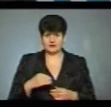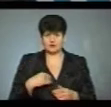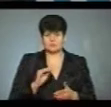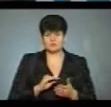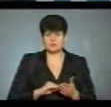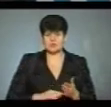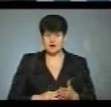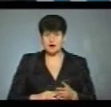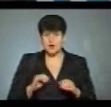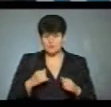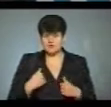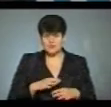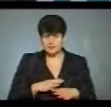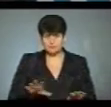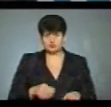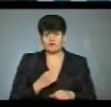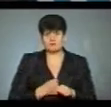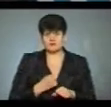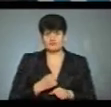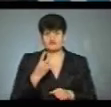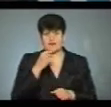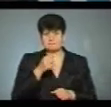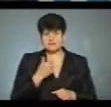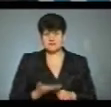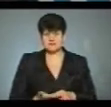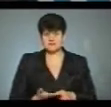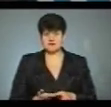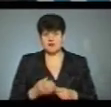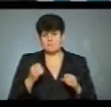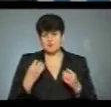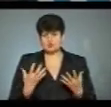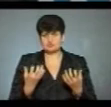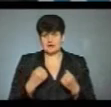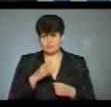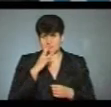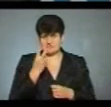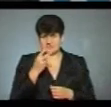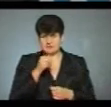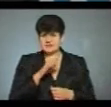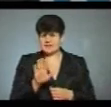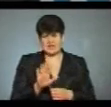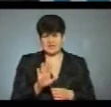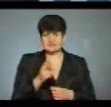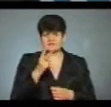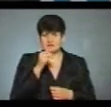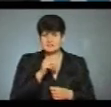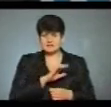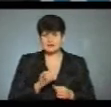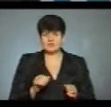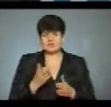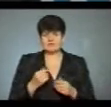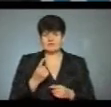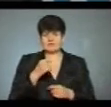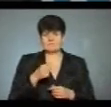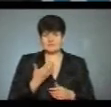заяву. Але можна я не буду відпрацьовувати 2 місяці, а просто отримую зарплату за 2 місяці? Я кажу: ні, за 2 місяці не можна, давай десь посередині,